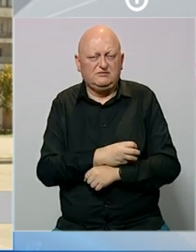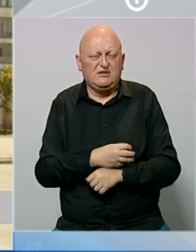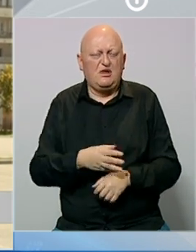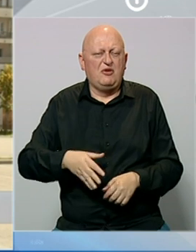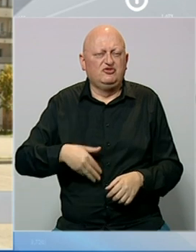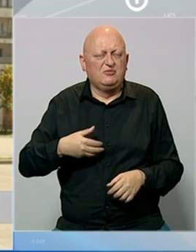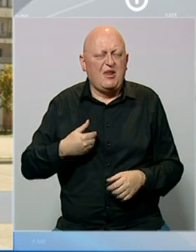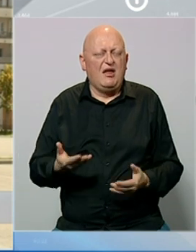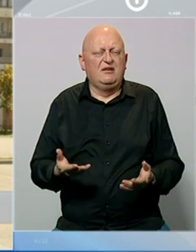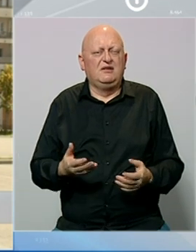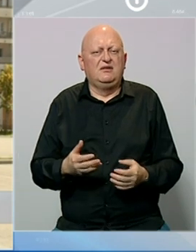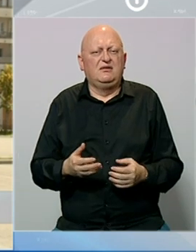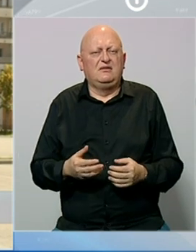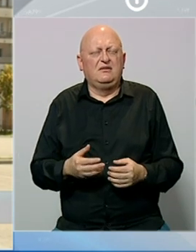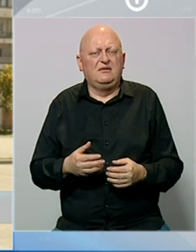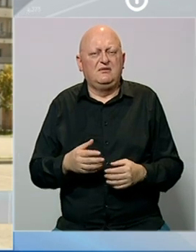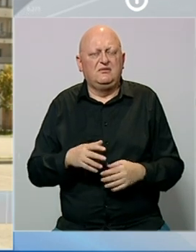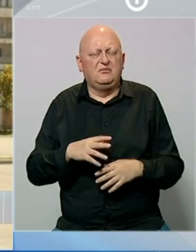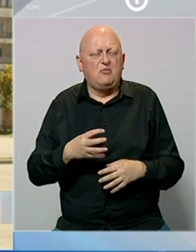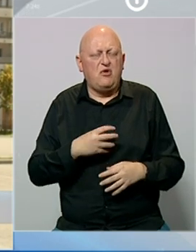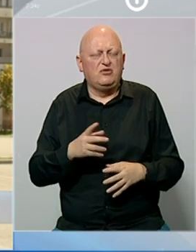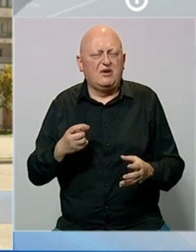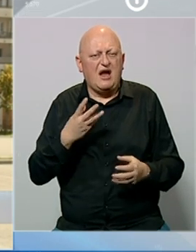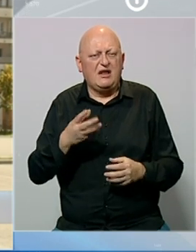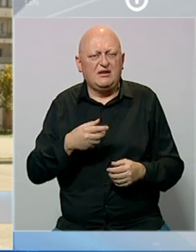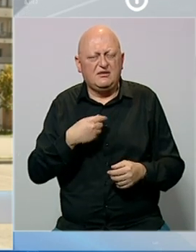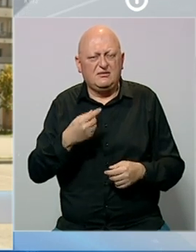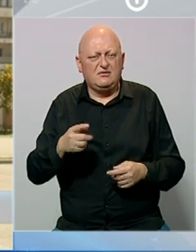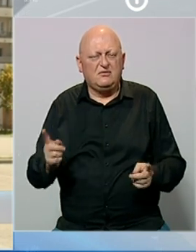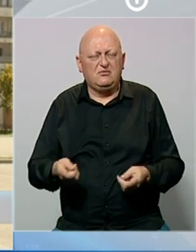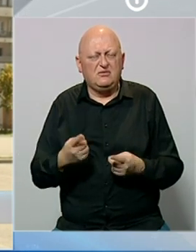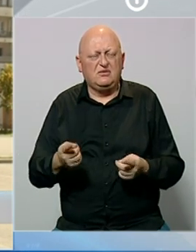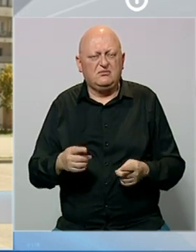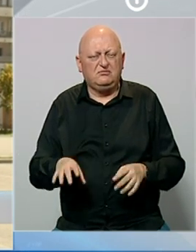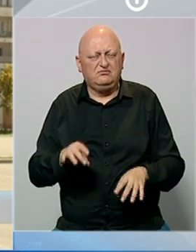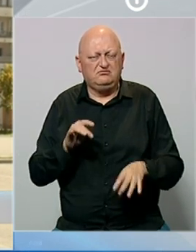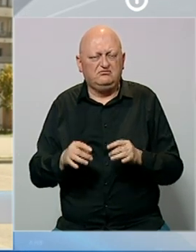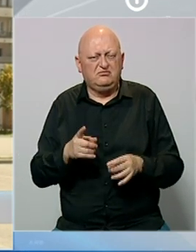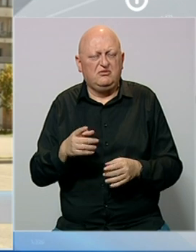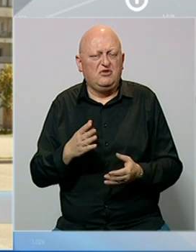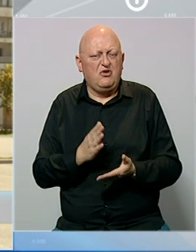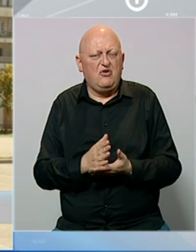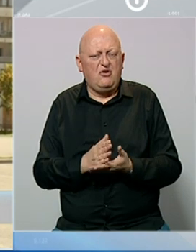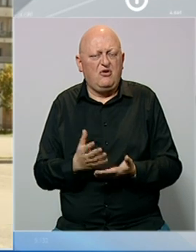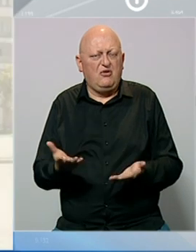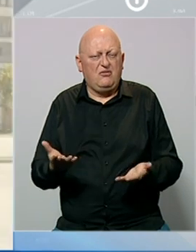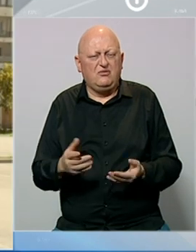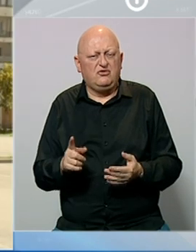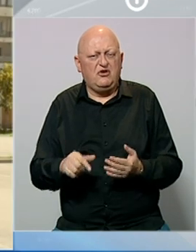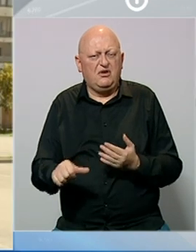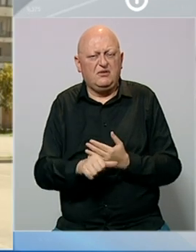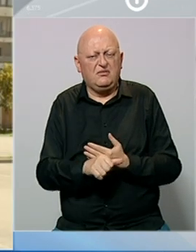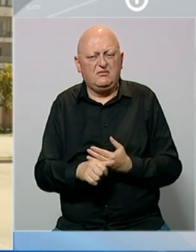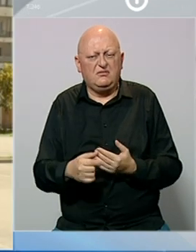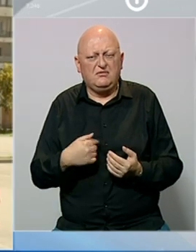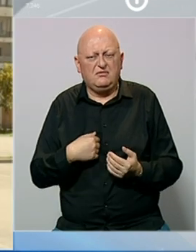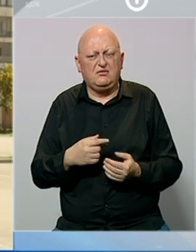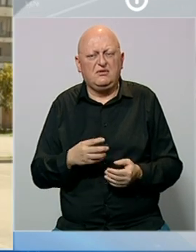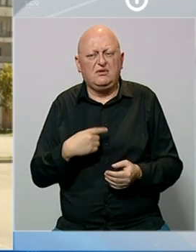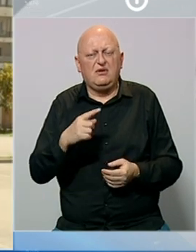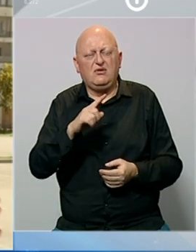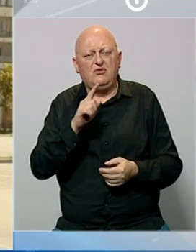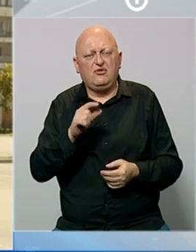mladi, višečlane porodice i tako dalje, kad je u pitanju predizborna kampanja, i to zaista postaje, čak oni to i ne kriju. Mi bi trebali da postavimo